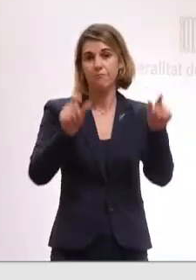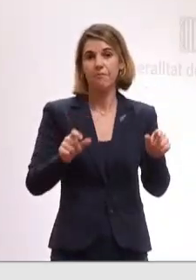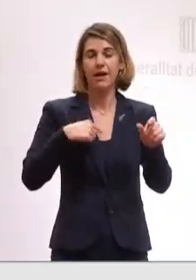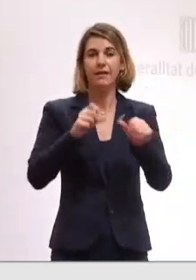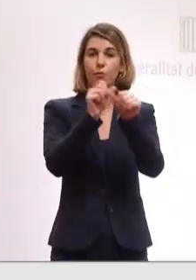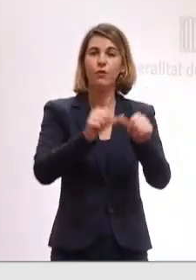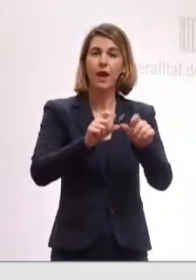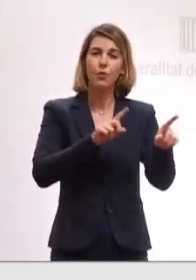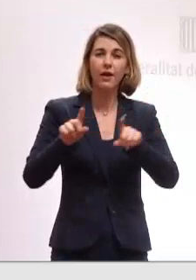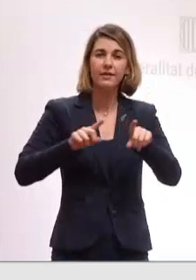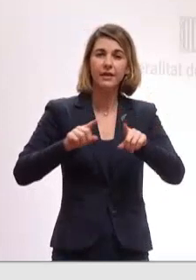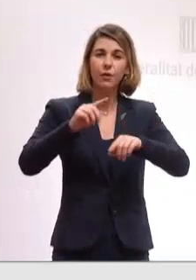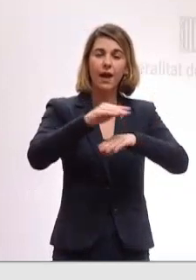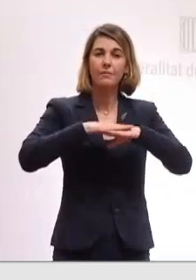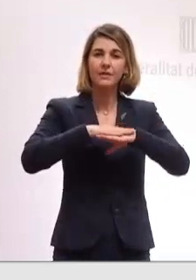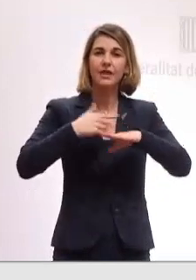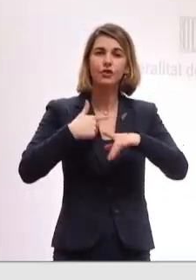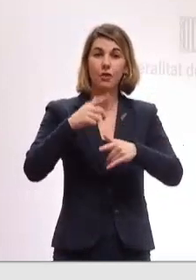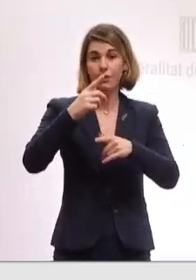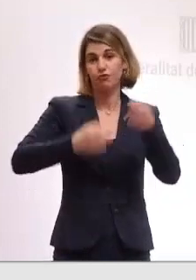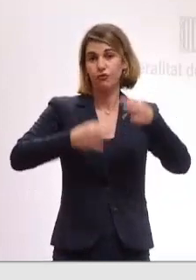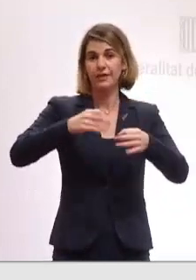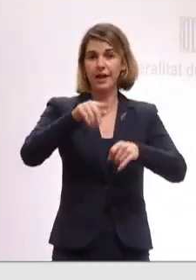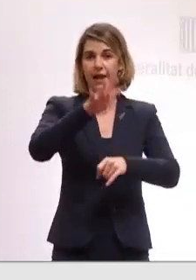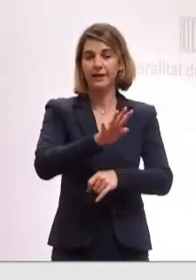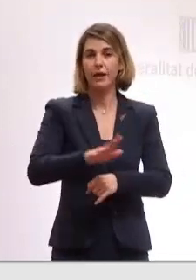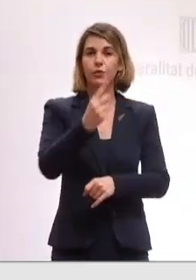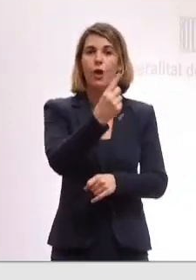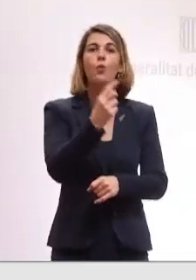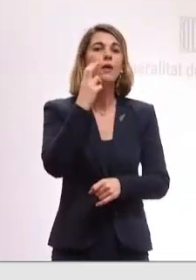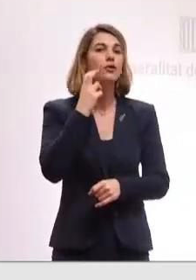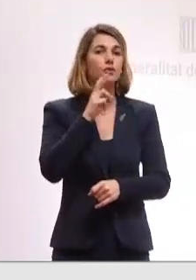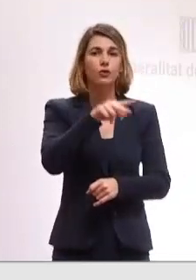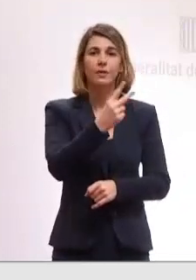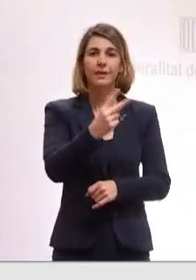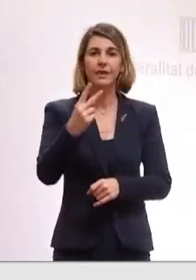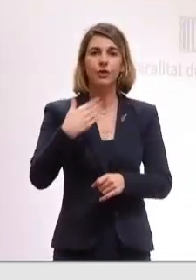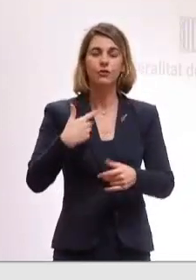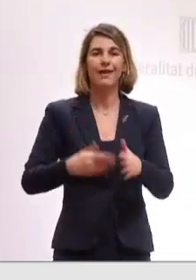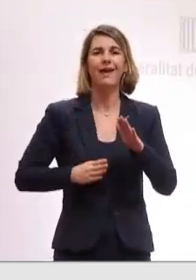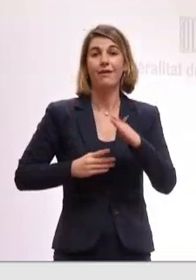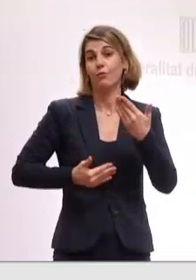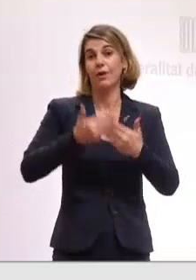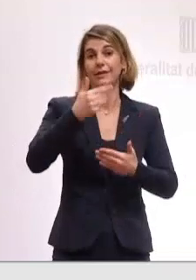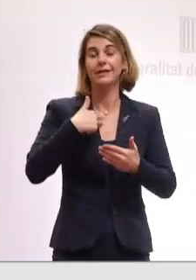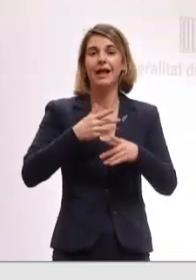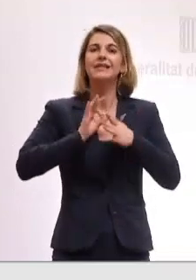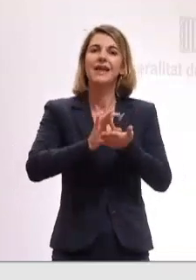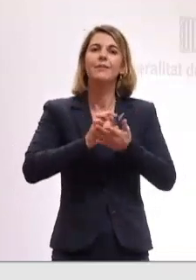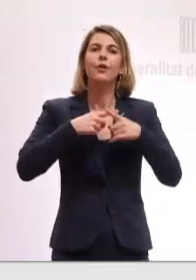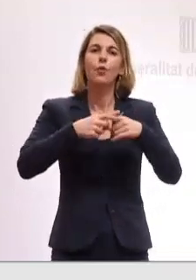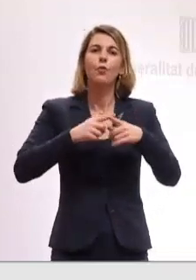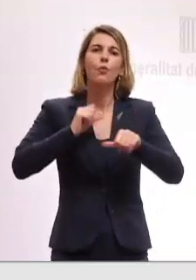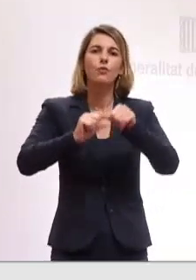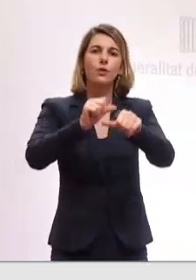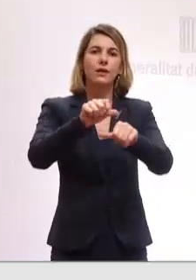model organitzatiu de l'Administració de Justícia a Catalunya, l'1 de juny de 2022 va entrar en funcionament el Servei Comú Processal